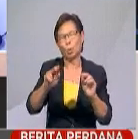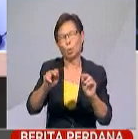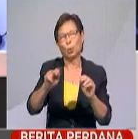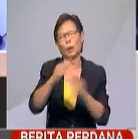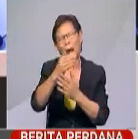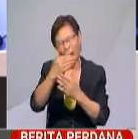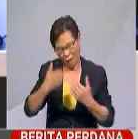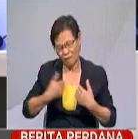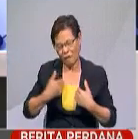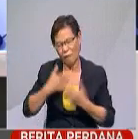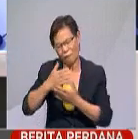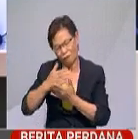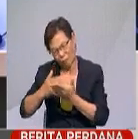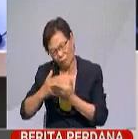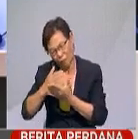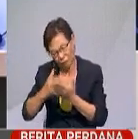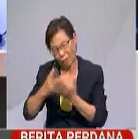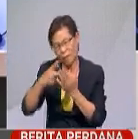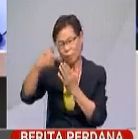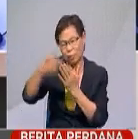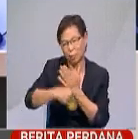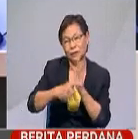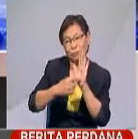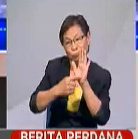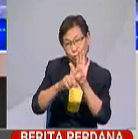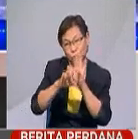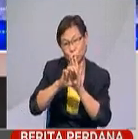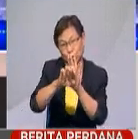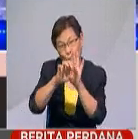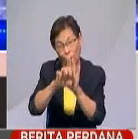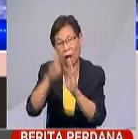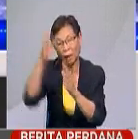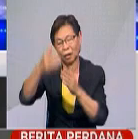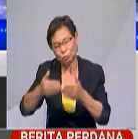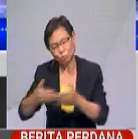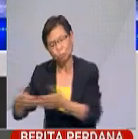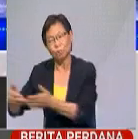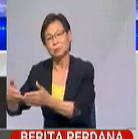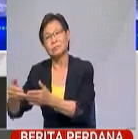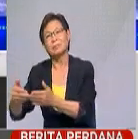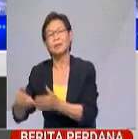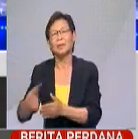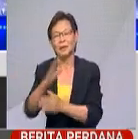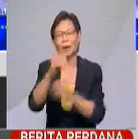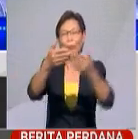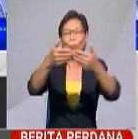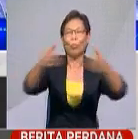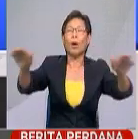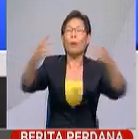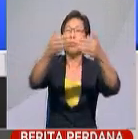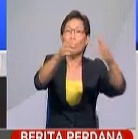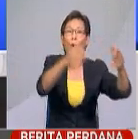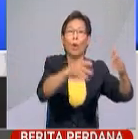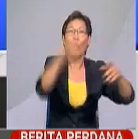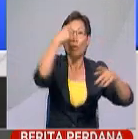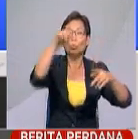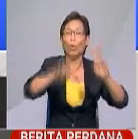akan adalah yang projek-projek demonstrasi ini yang akan diteruskan dan akan dibuka kepada pihak